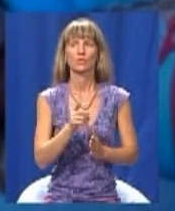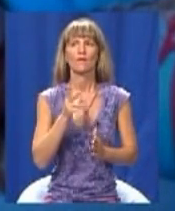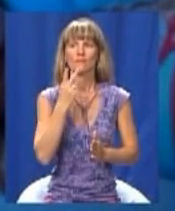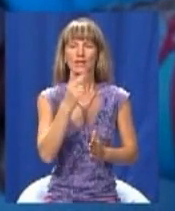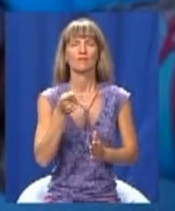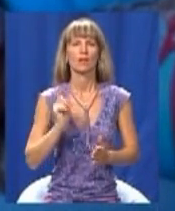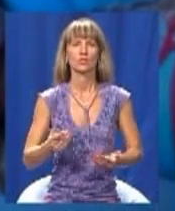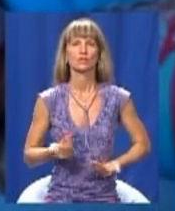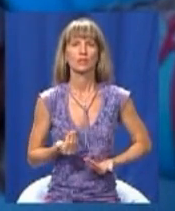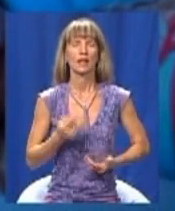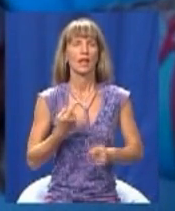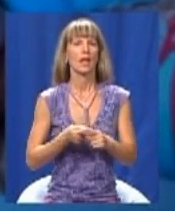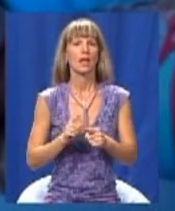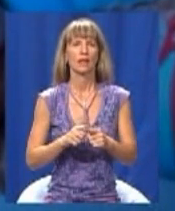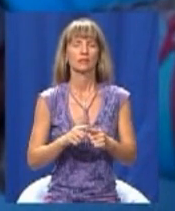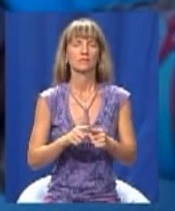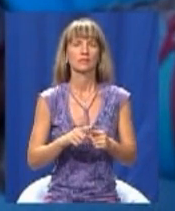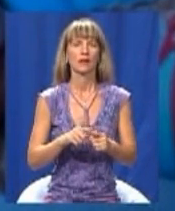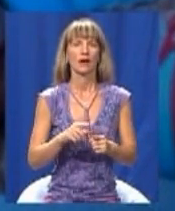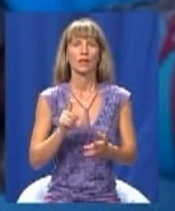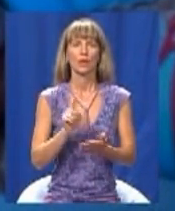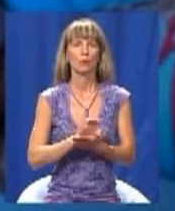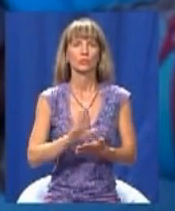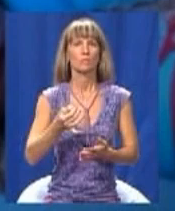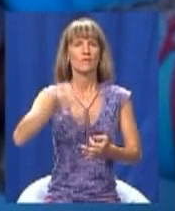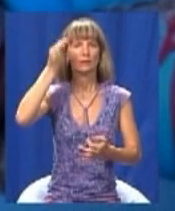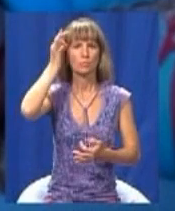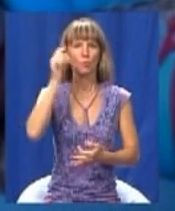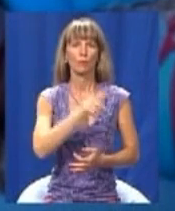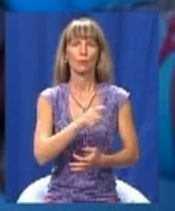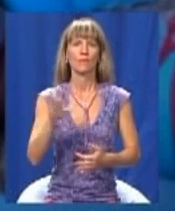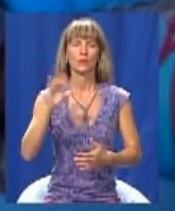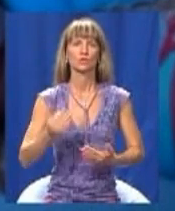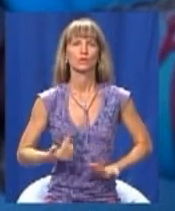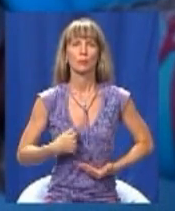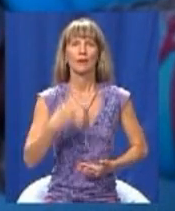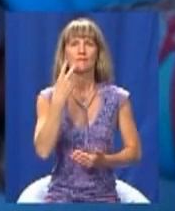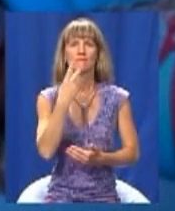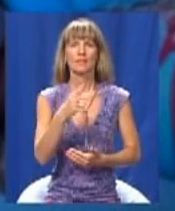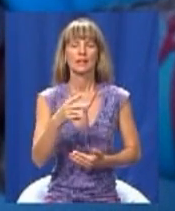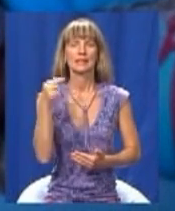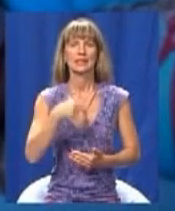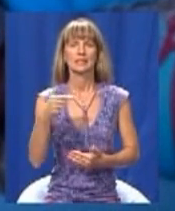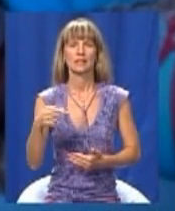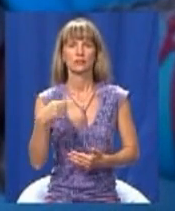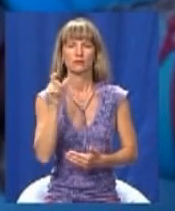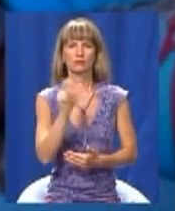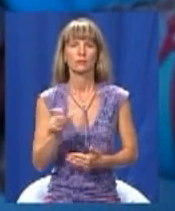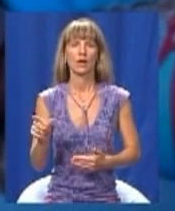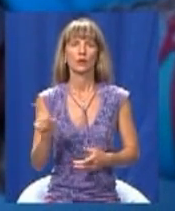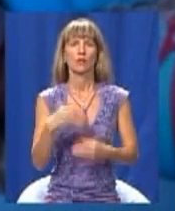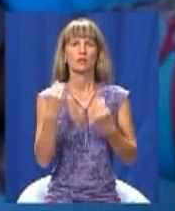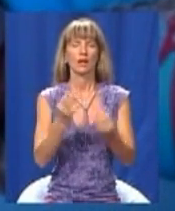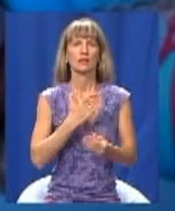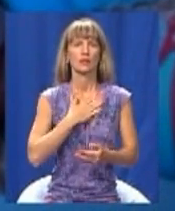житті. Це не означає, що ми їх можемо згадати. Однак протягом усього життя ми бачимо тисячі осіб, що дає нашому